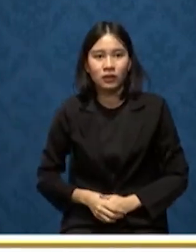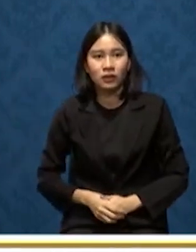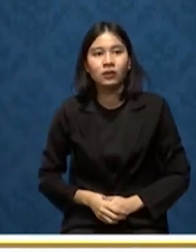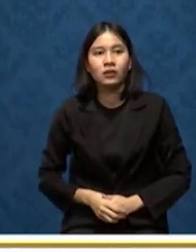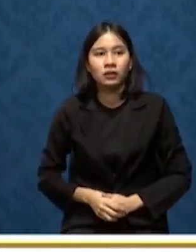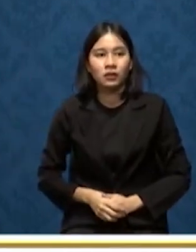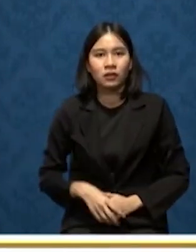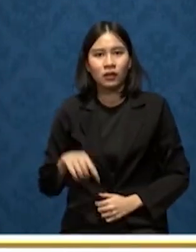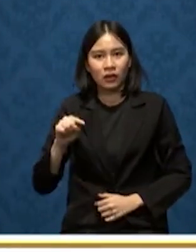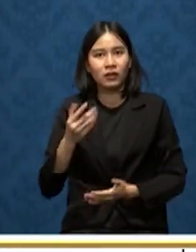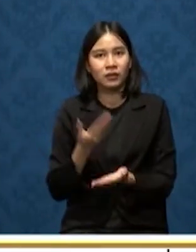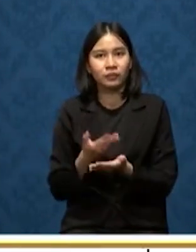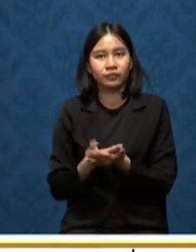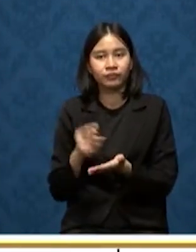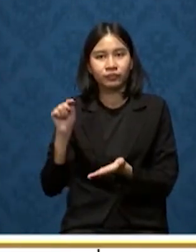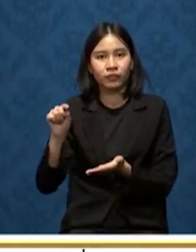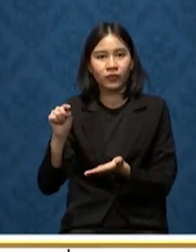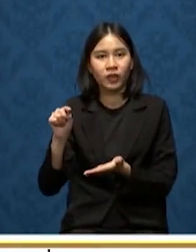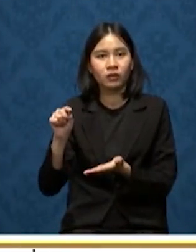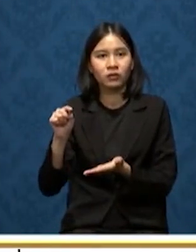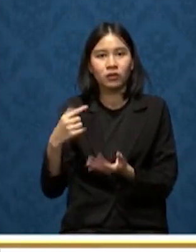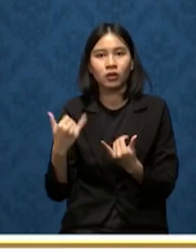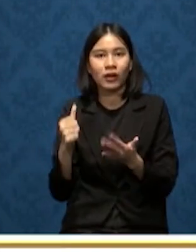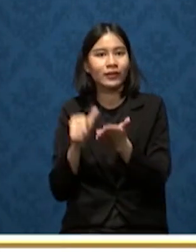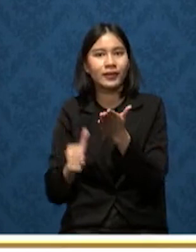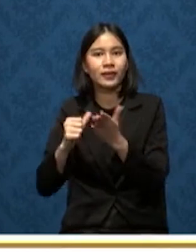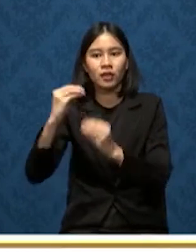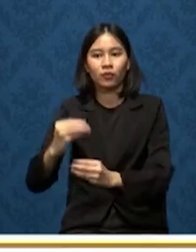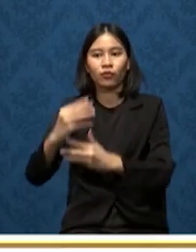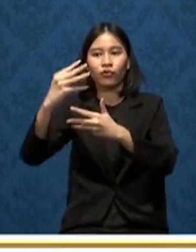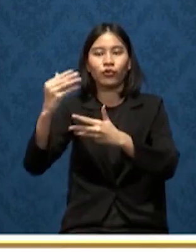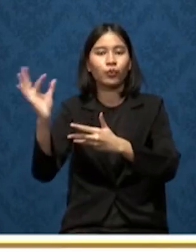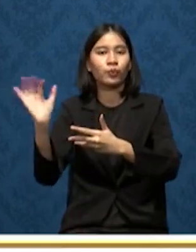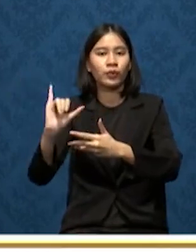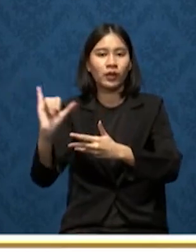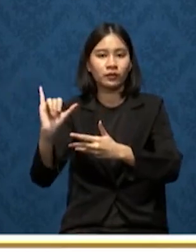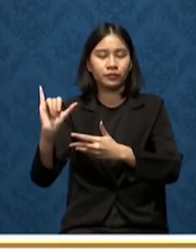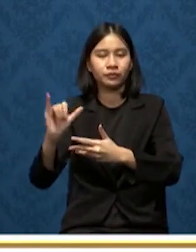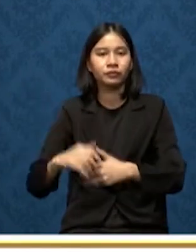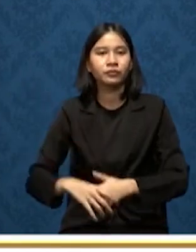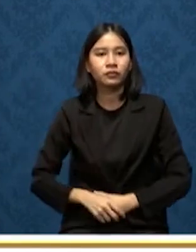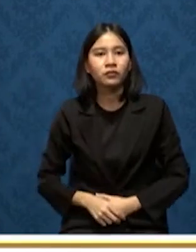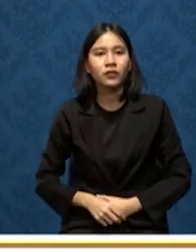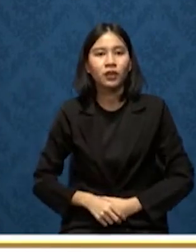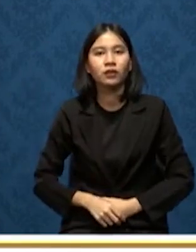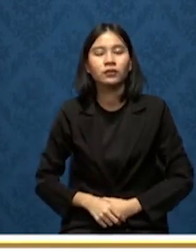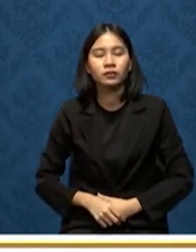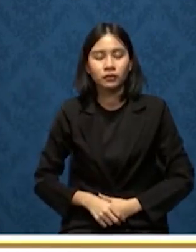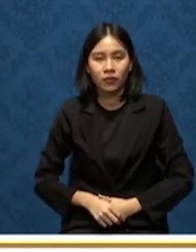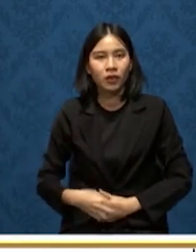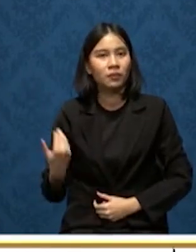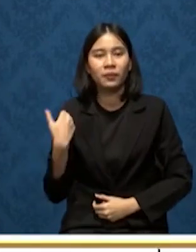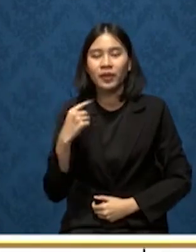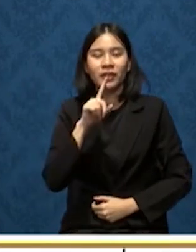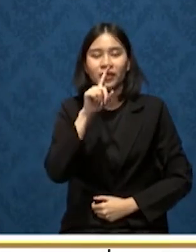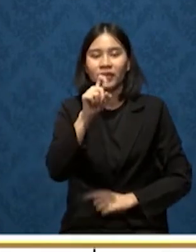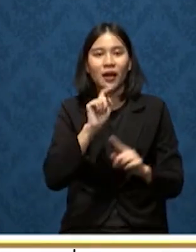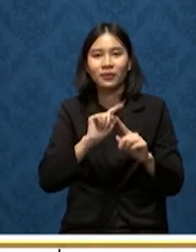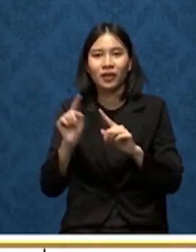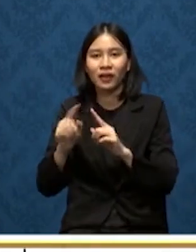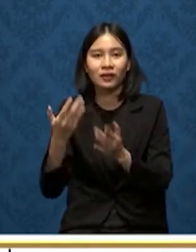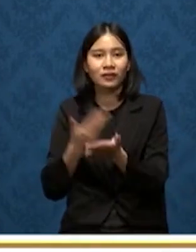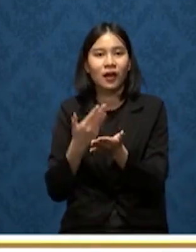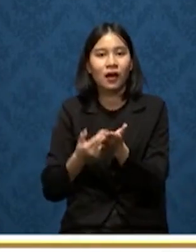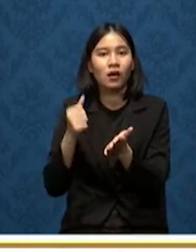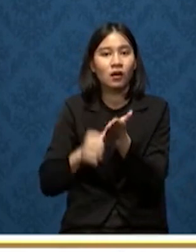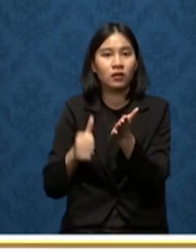อคออีกทัสินและนี้สินที่ยังไมประ Stellar ในรายเวีนกรเรีงท่านท Th yourselfมีหลคำถามวานี้สินที่ค